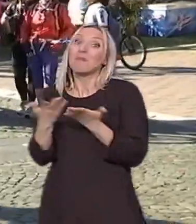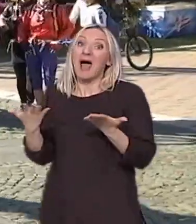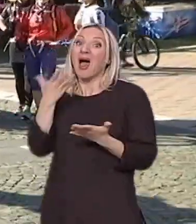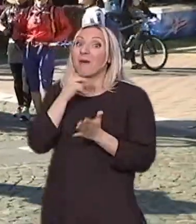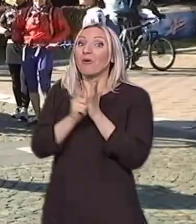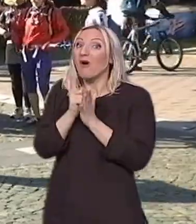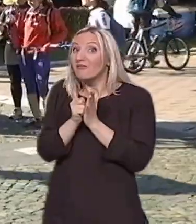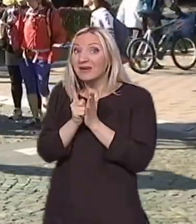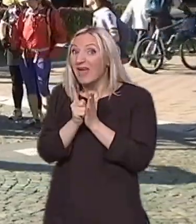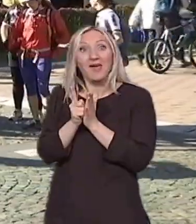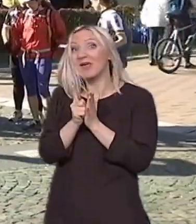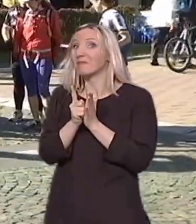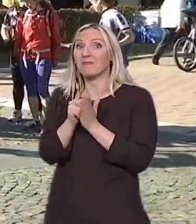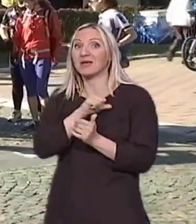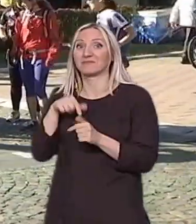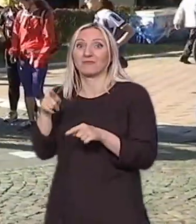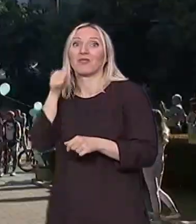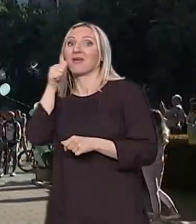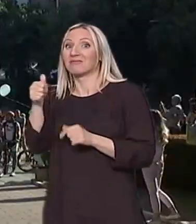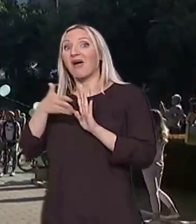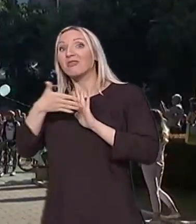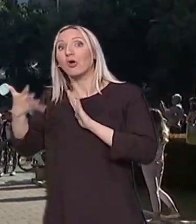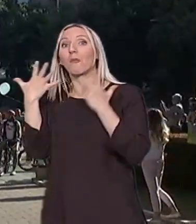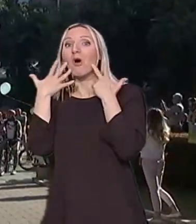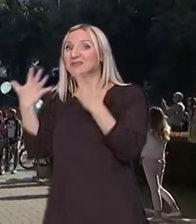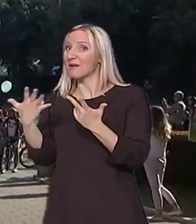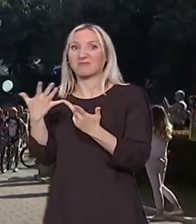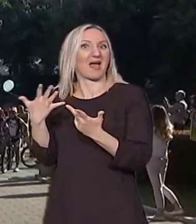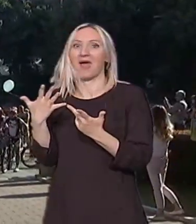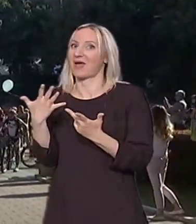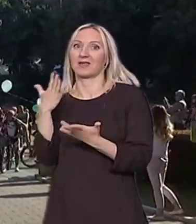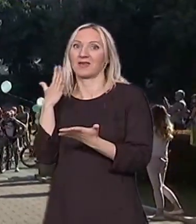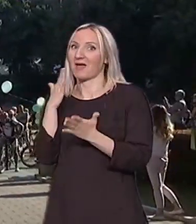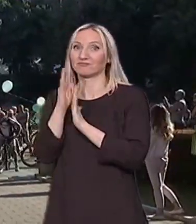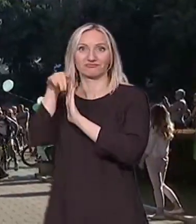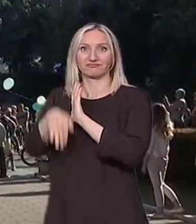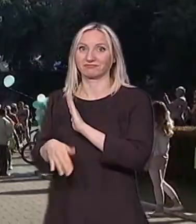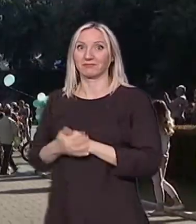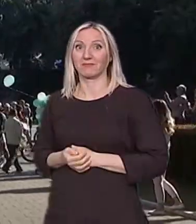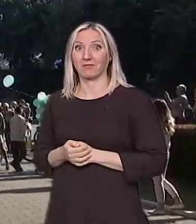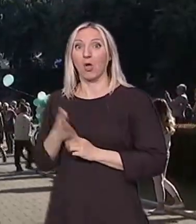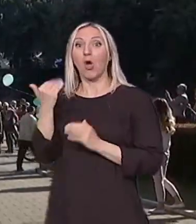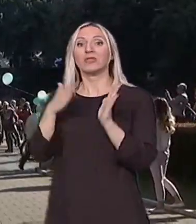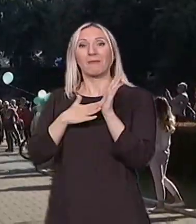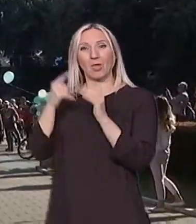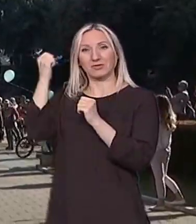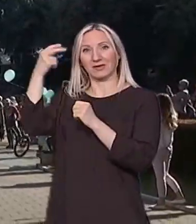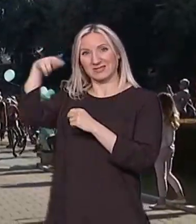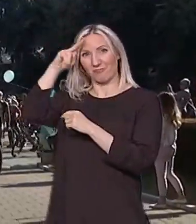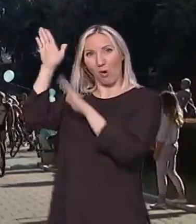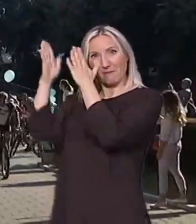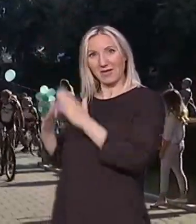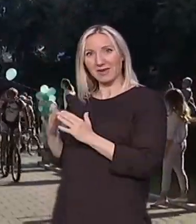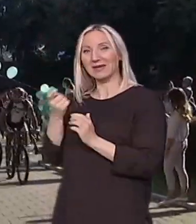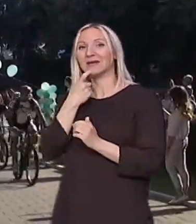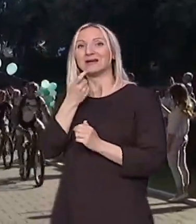ispostavit će se retko biti na strani maratonaca tokom sljedećih 8 dana. Od Milutina, kako Kraljevčani od Milošte zovu spomenik